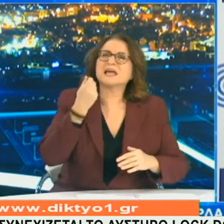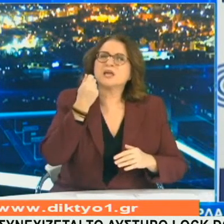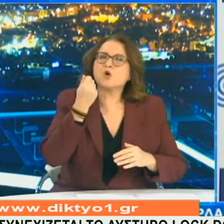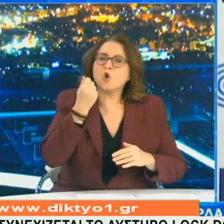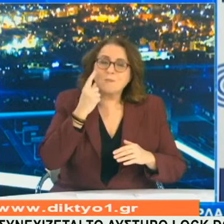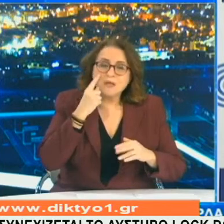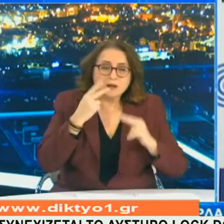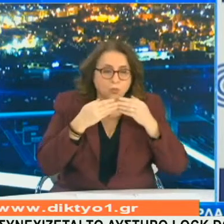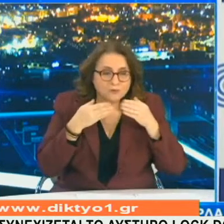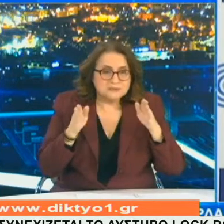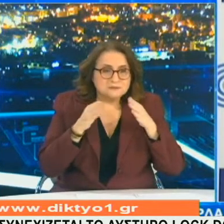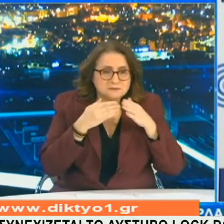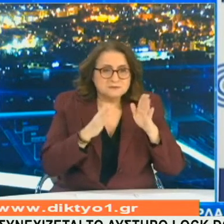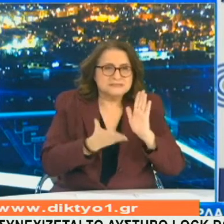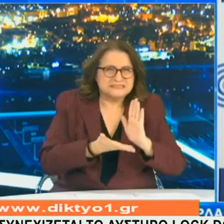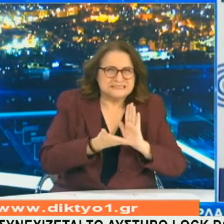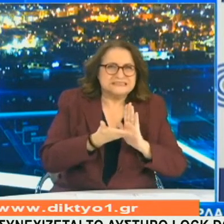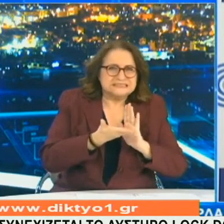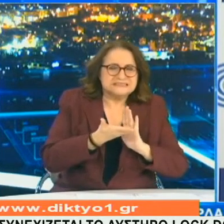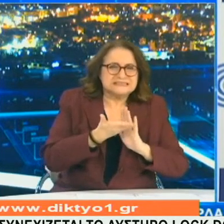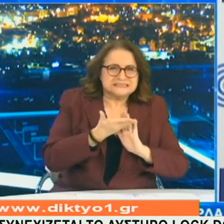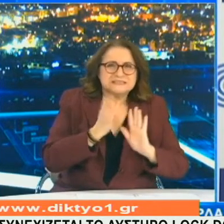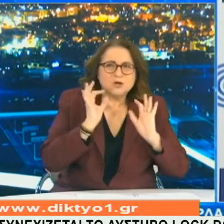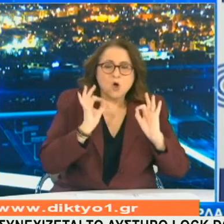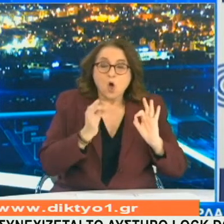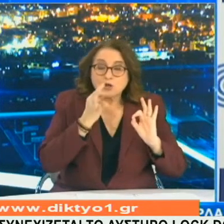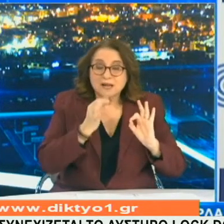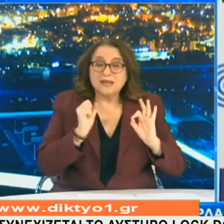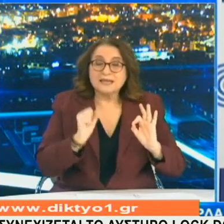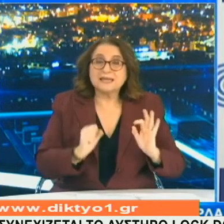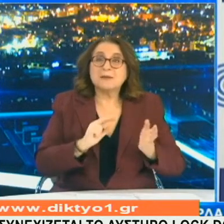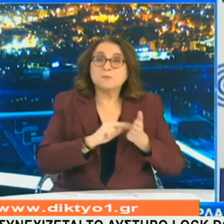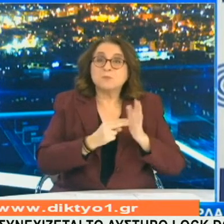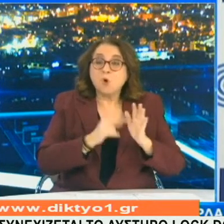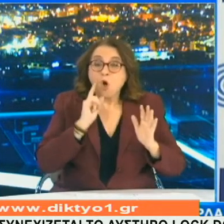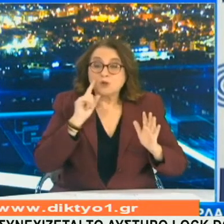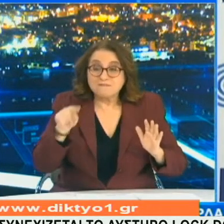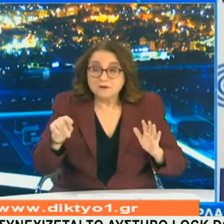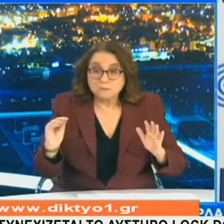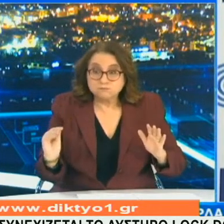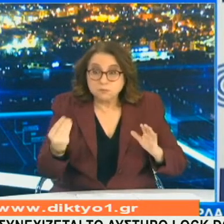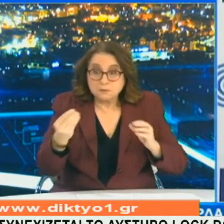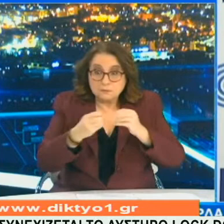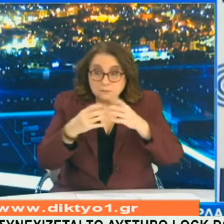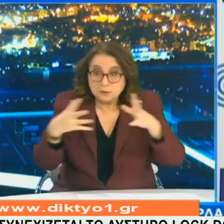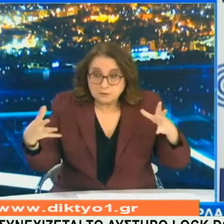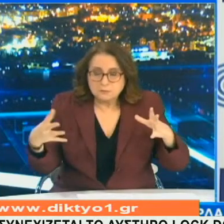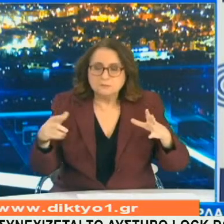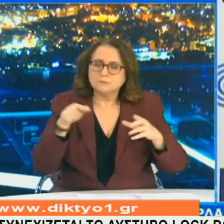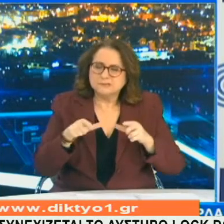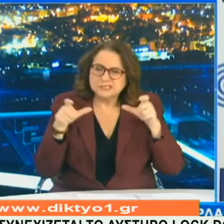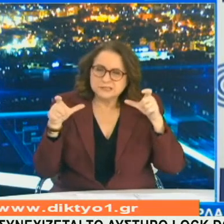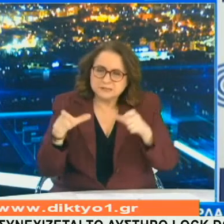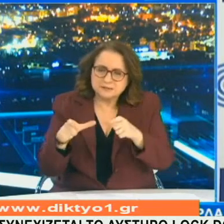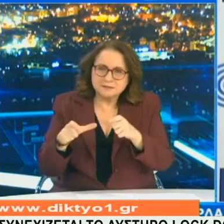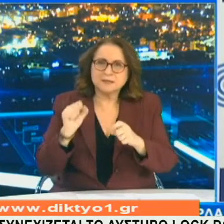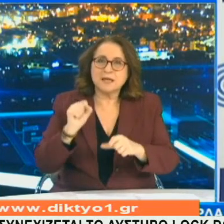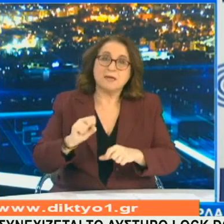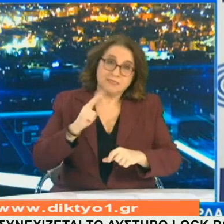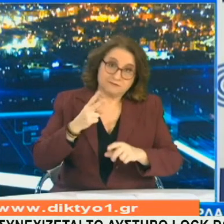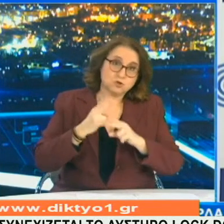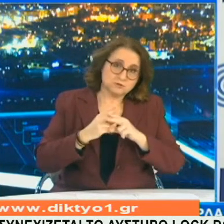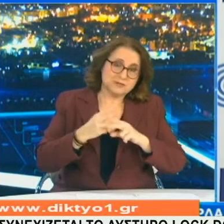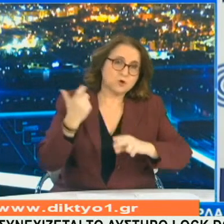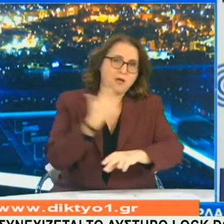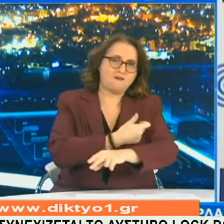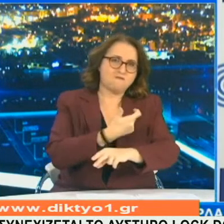των ειδικών. Και βέβαια οι στοχευμένοι περιορισμοί στις αιστείες εξάρσεις του ιού και η αύξηση του εμβολιασμού. Η θετική εικόνα που παρουσιάζει η